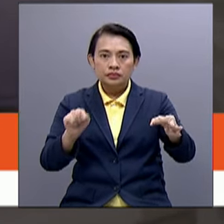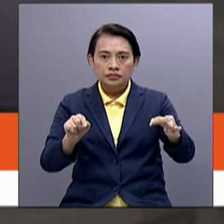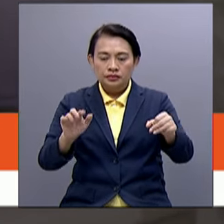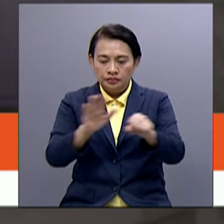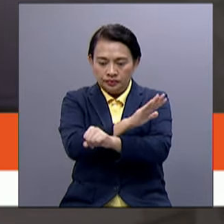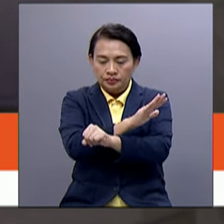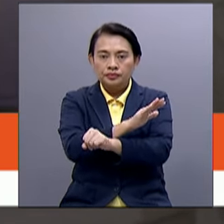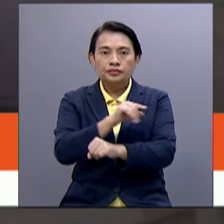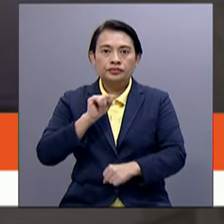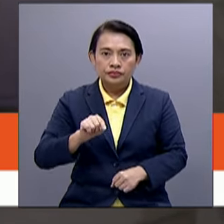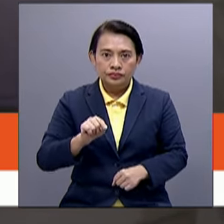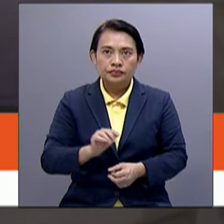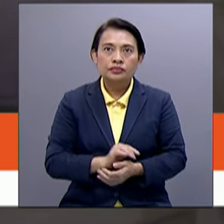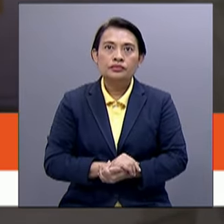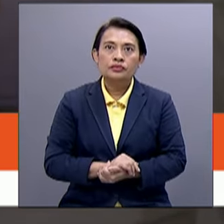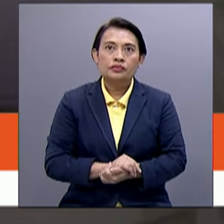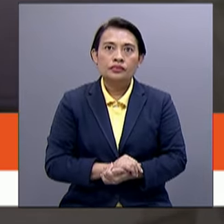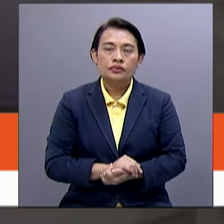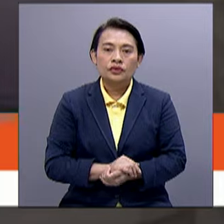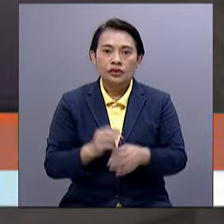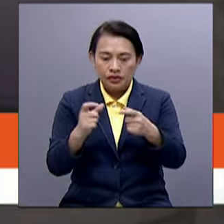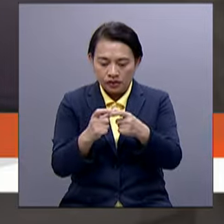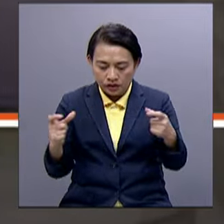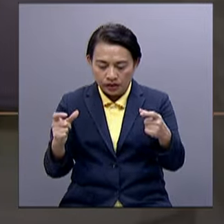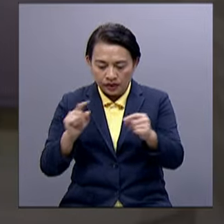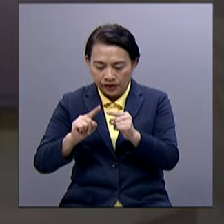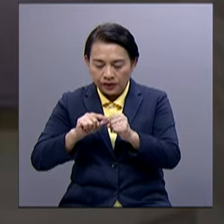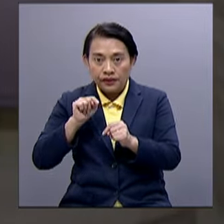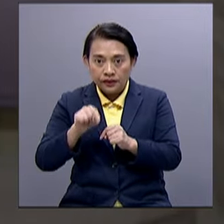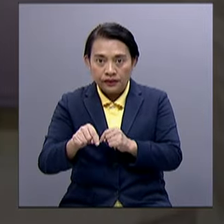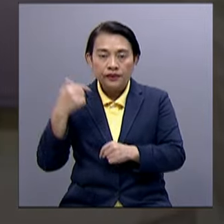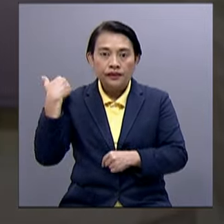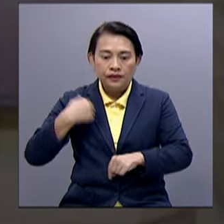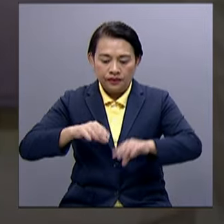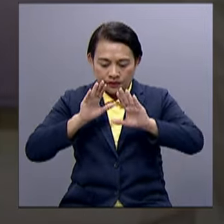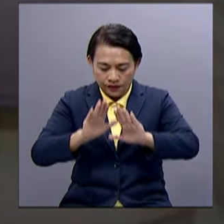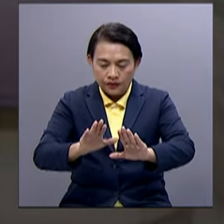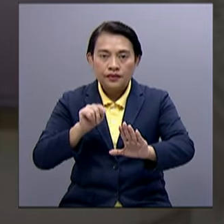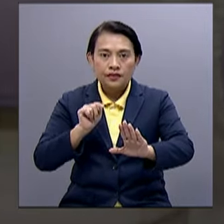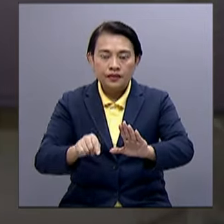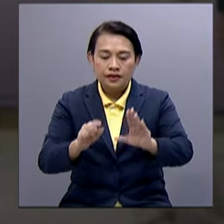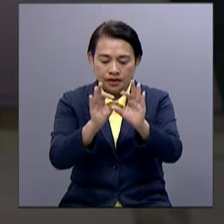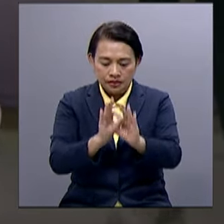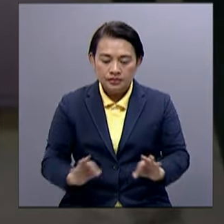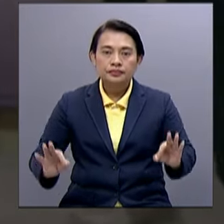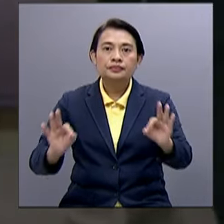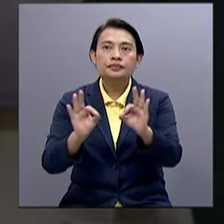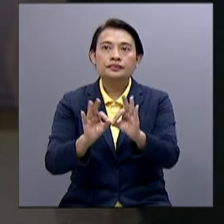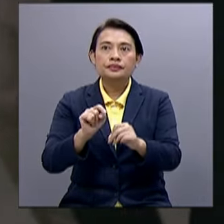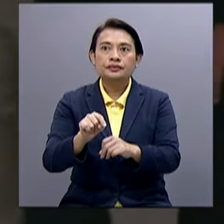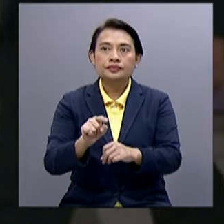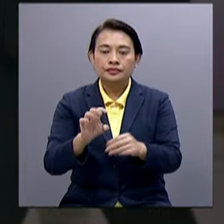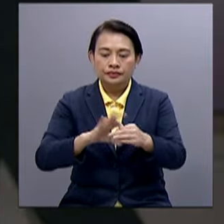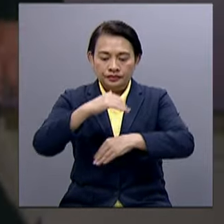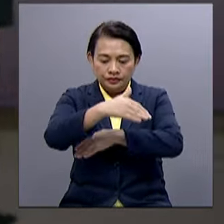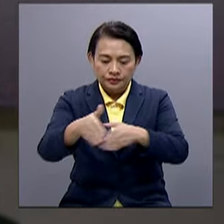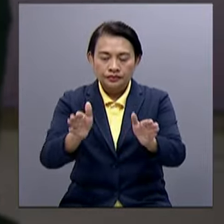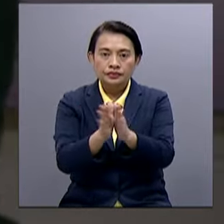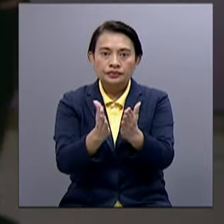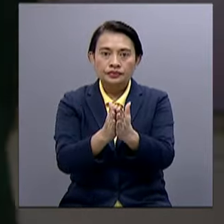ล้วก็การเสื่อมชำรุดอะไรต่างๆเนี่ยแล้วการเก็บรักษานี่ก็เป็นสิ่งสำคัญการเก็บรักษาที่หอสมุดแห่งชาติมีการ